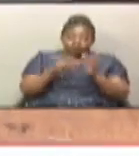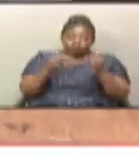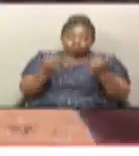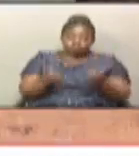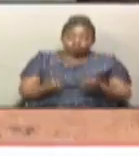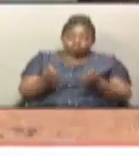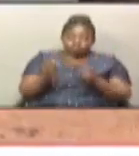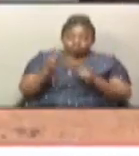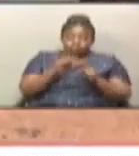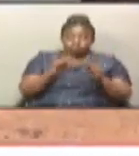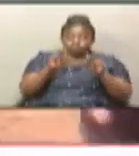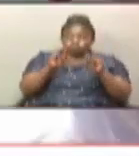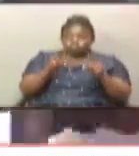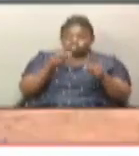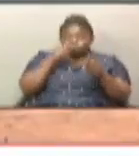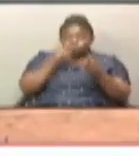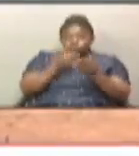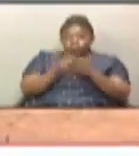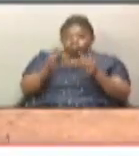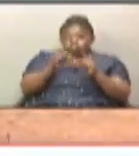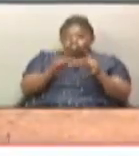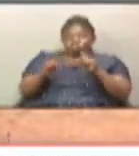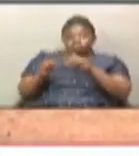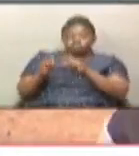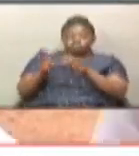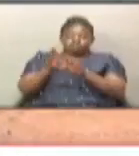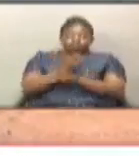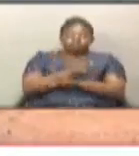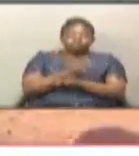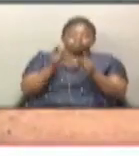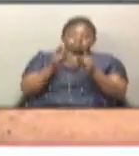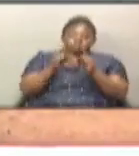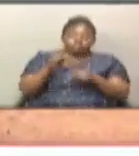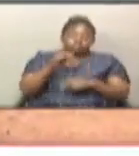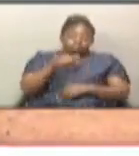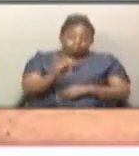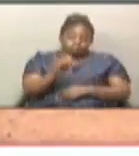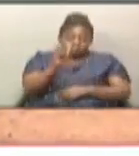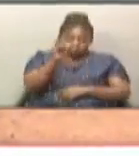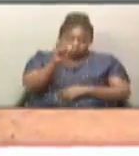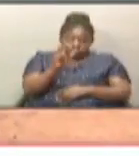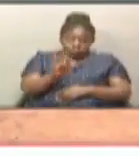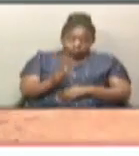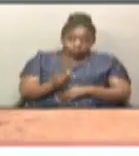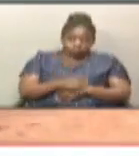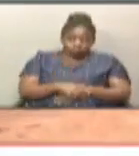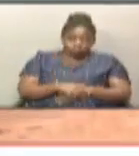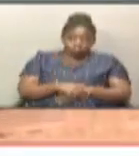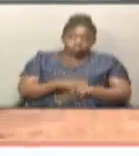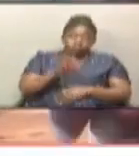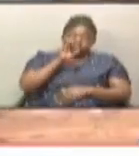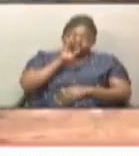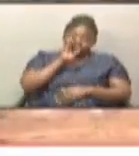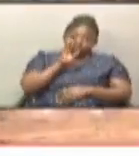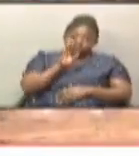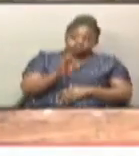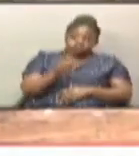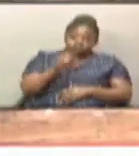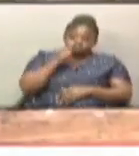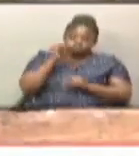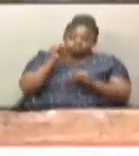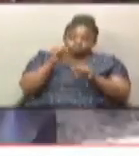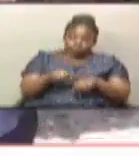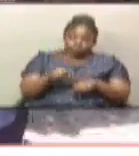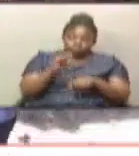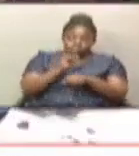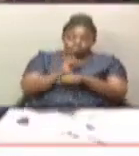abantu abolusi babeera si balungi ebyokwerinda nga tebinnatandika gwe kennyini ng'omuntu beera omu ku abo abalina okukola